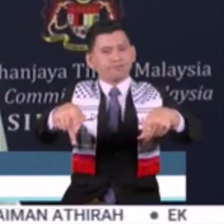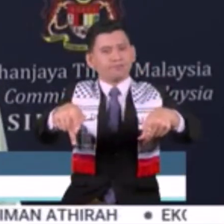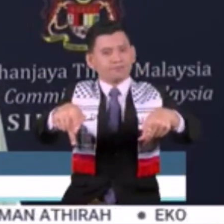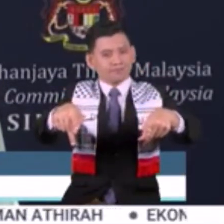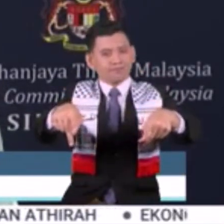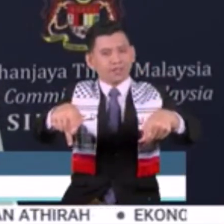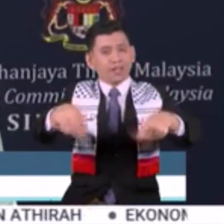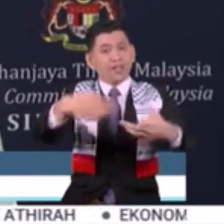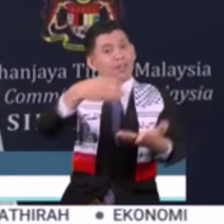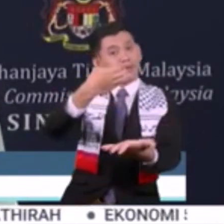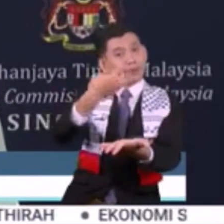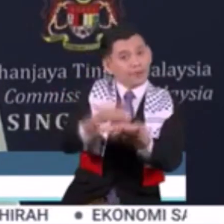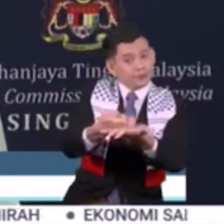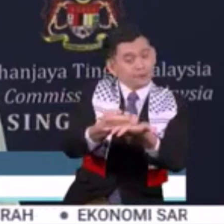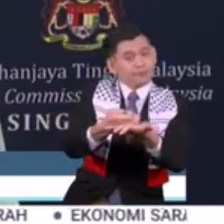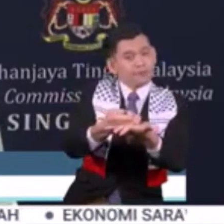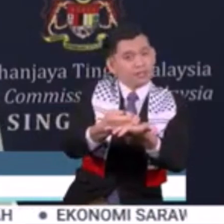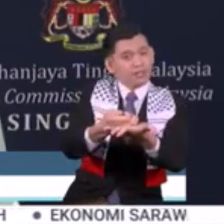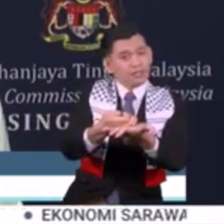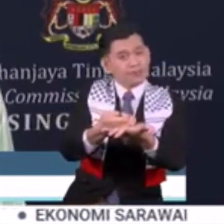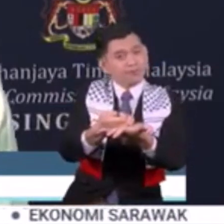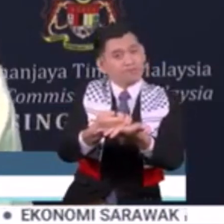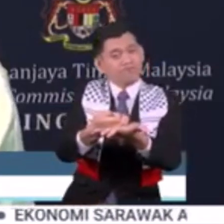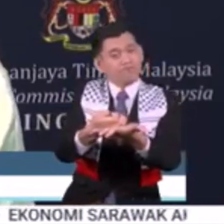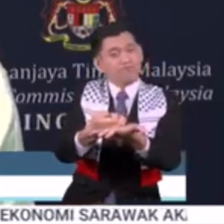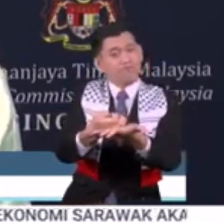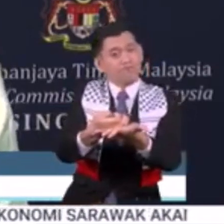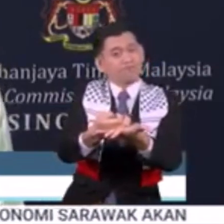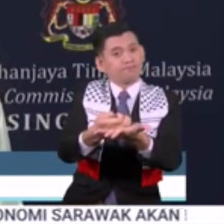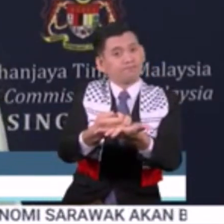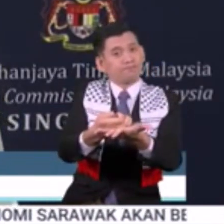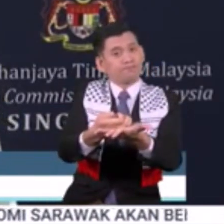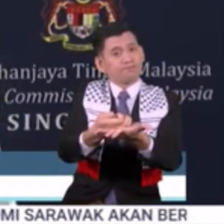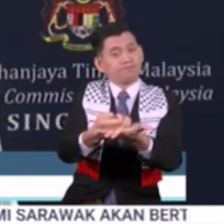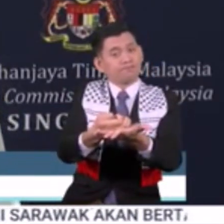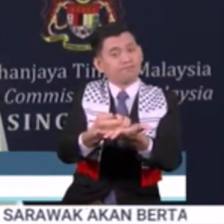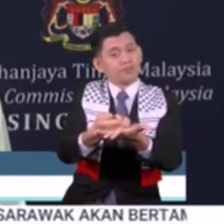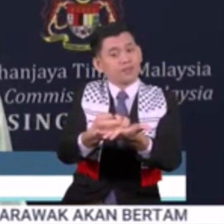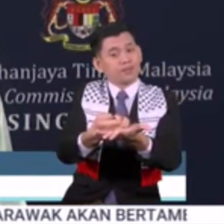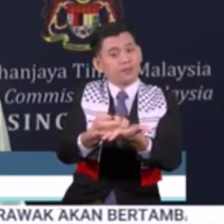peluang ekonomi termasuklah dalam bidang